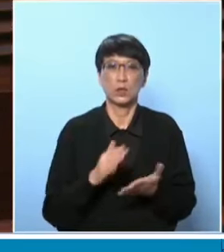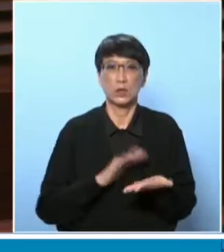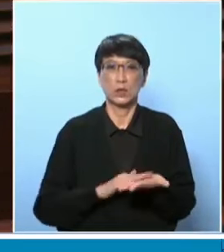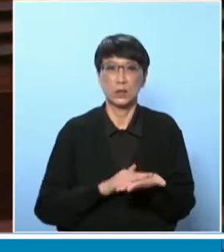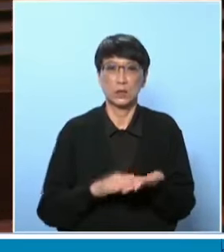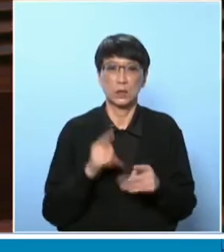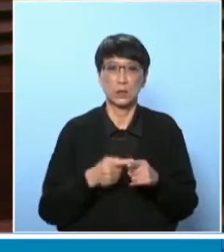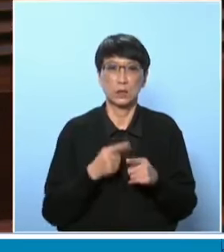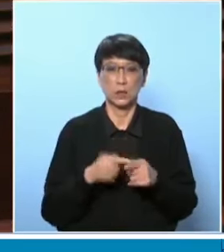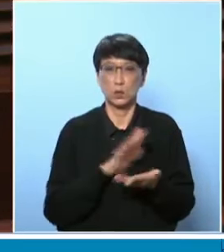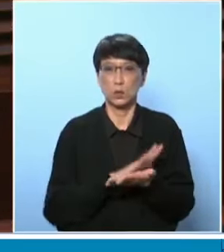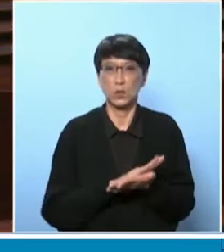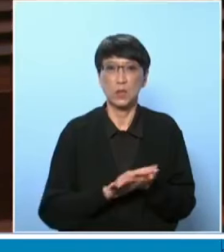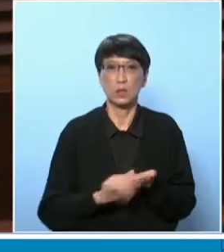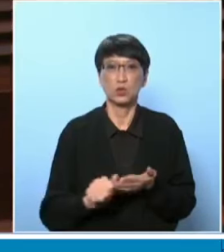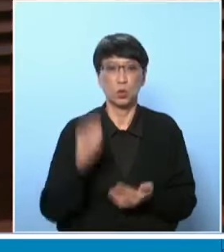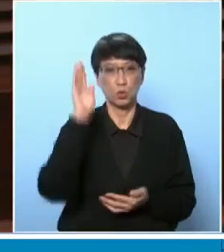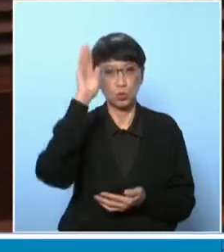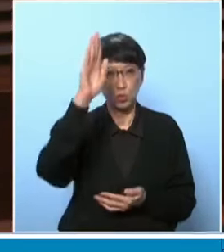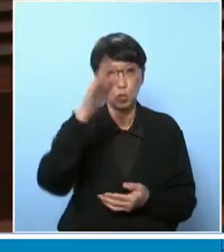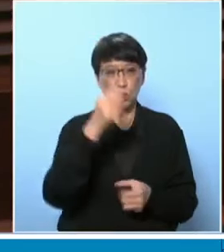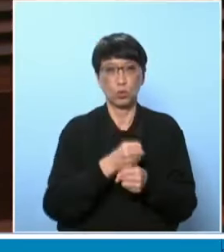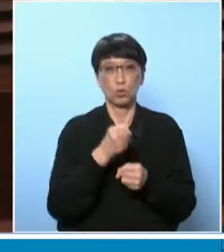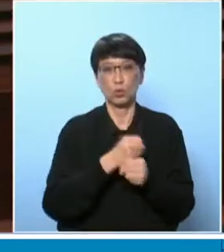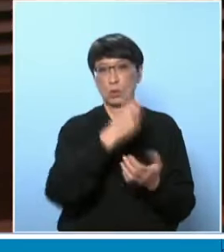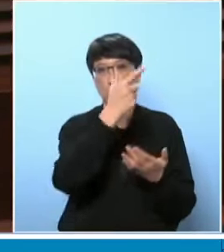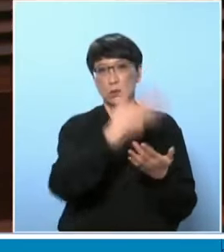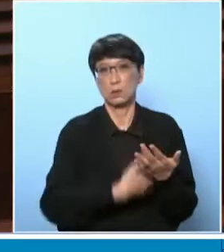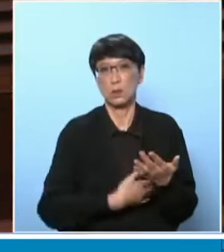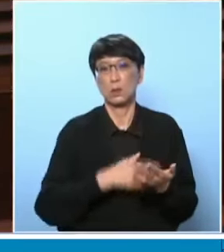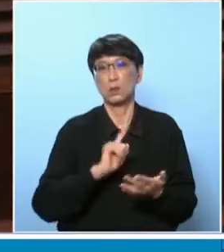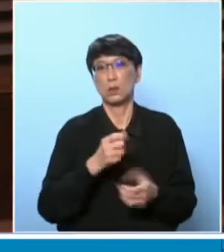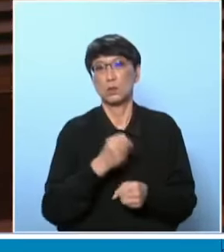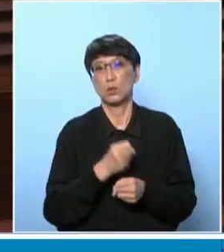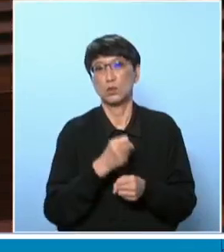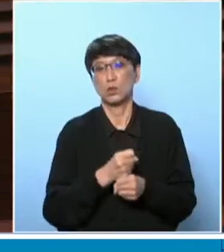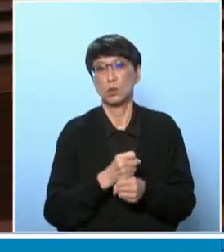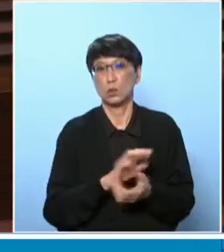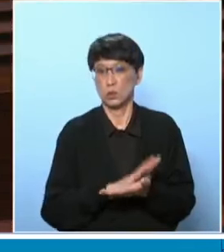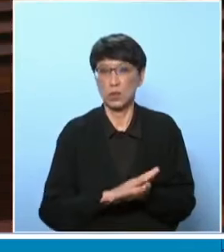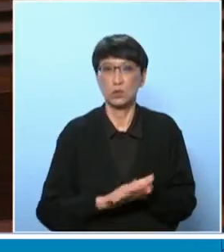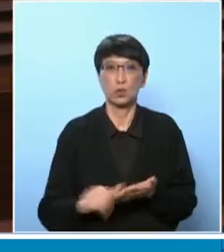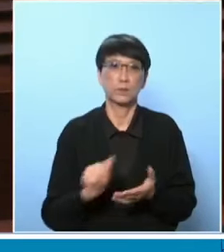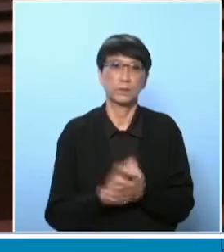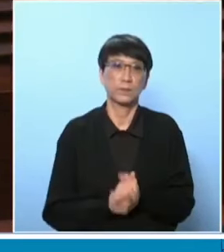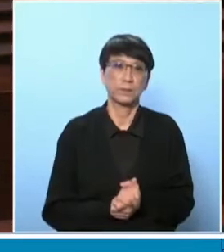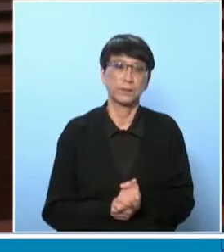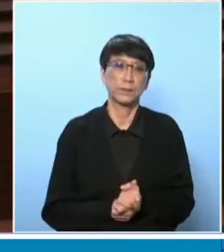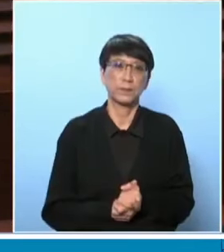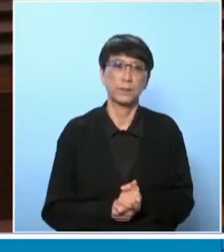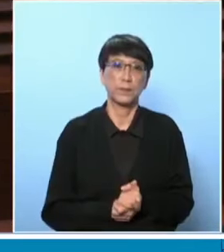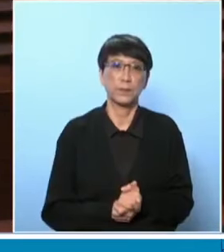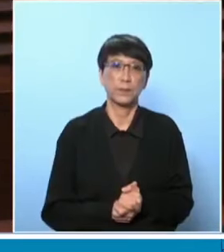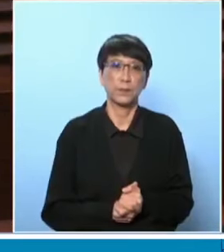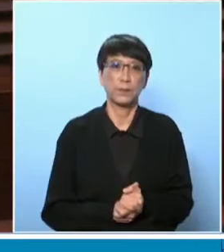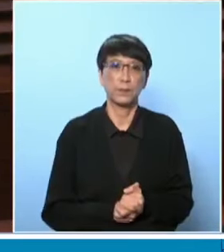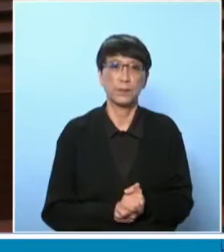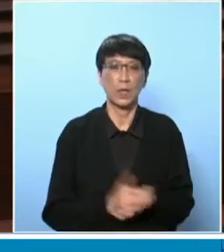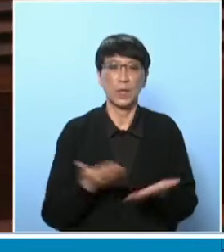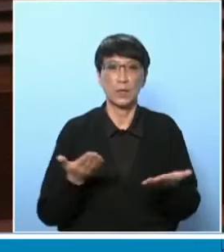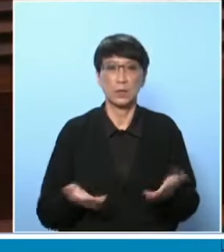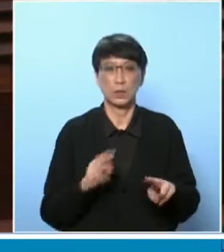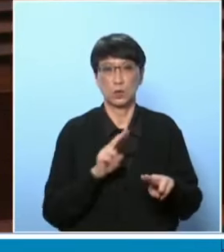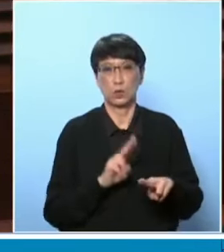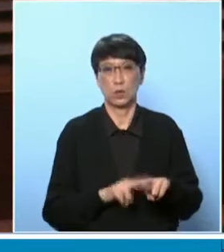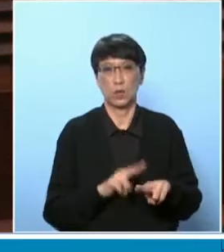上我哋要搞清楚，變咗我哋將來做嘅對策，我哋應該點樣做咧？我哋更加清晰。今時今日我哋同